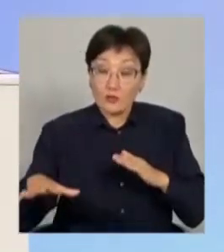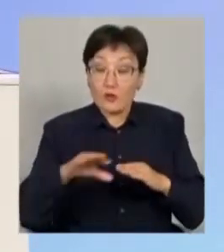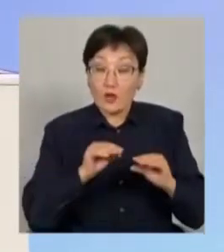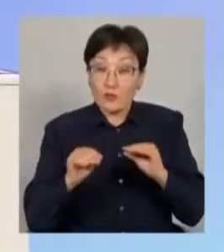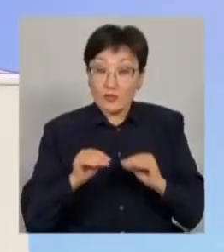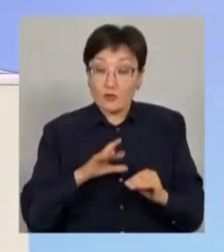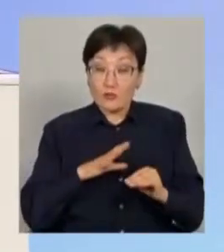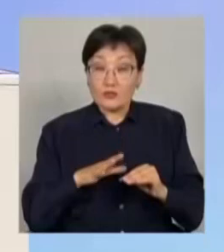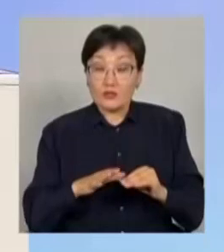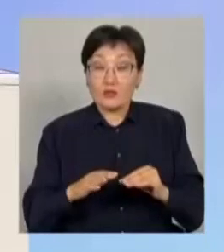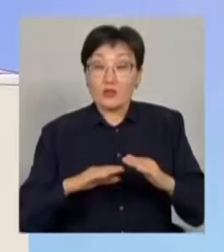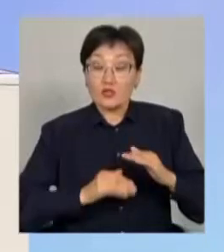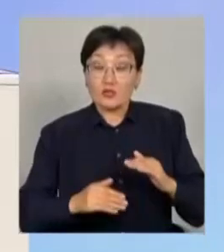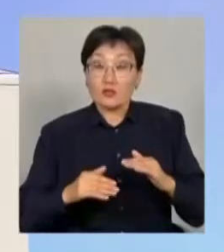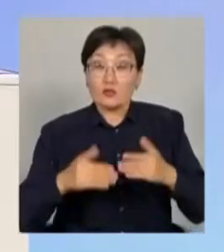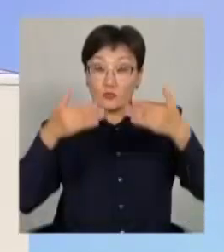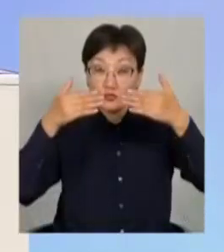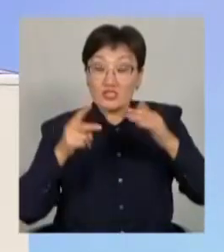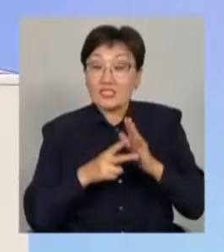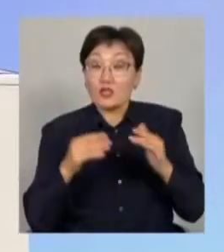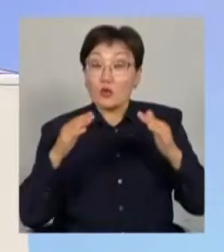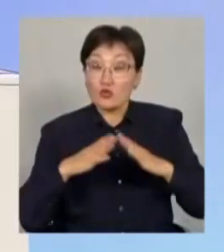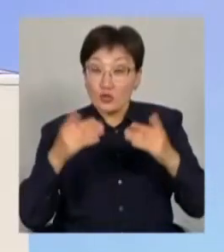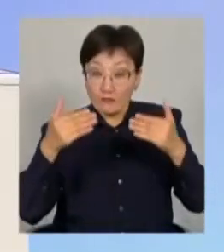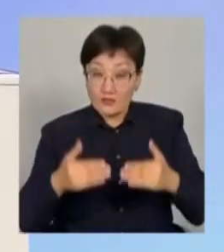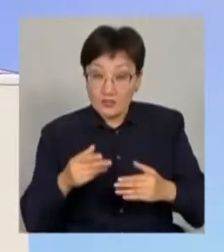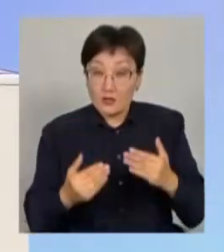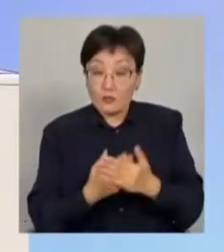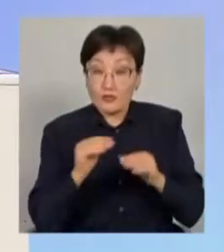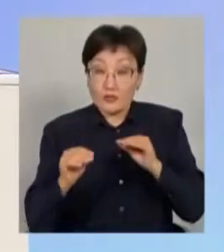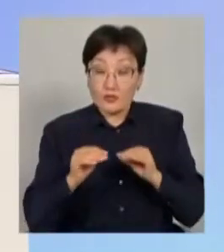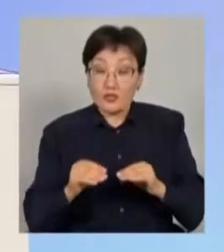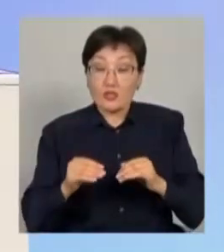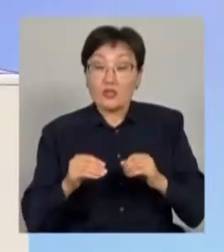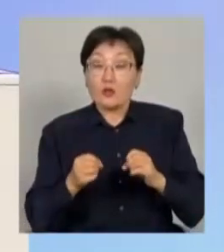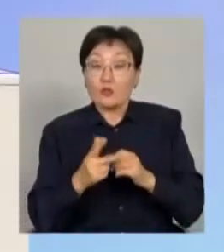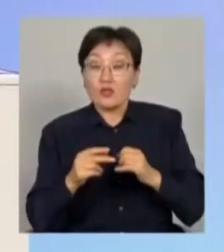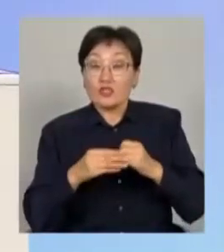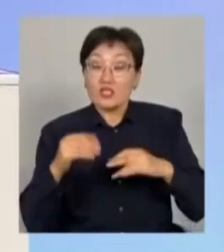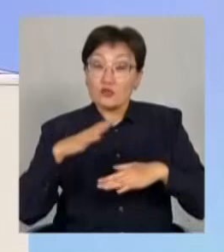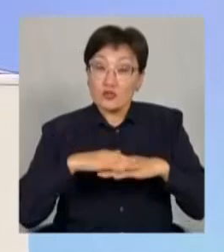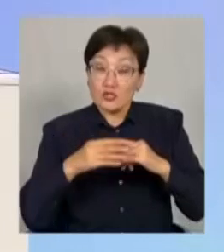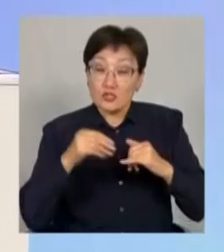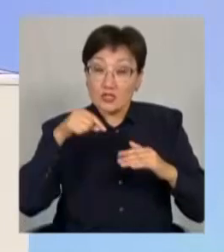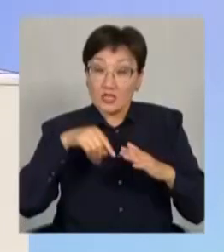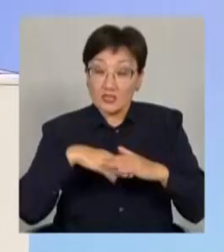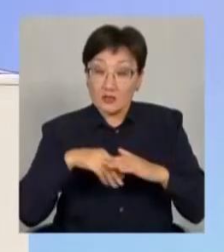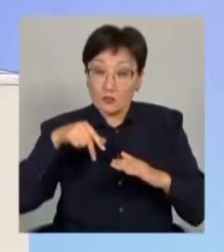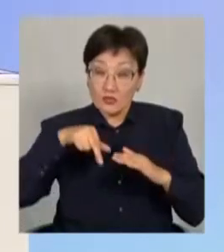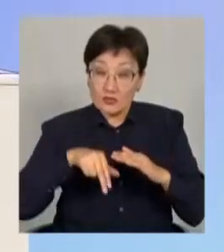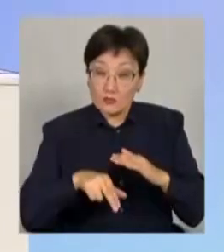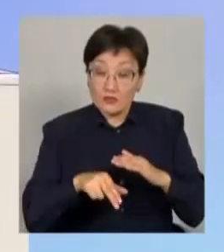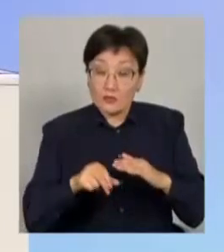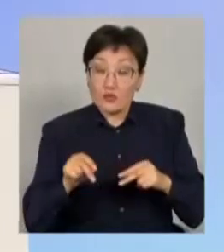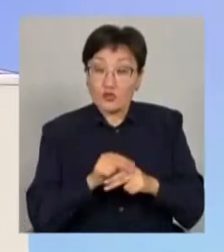абаттандырылды, 7 үйдің фасады жаңартылды. 13 жер үсті және жер асты жаяу жүргіншілер өткелдерінің